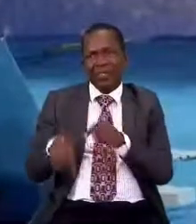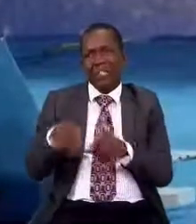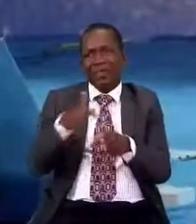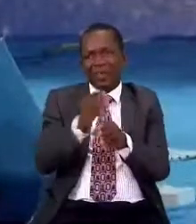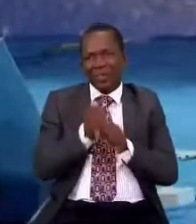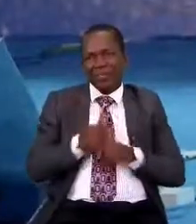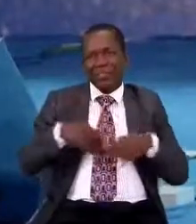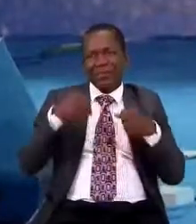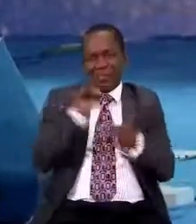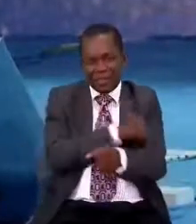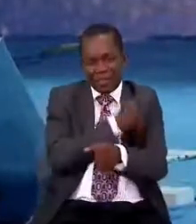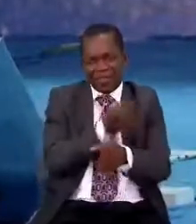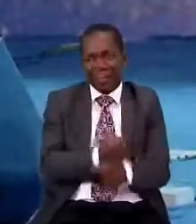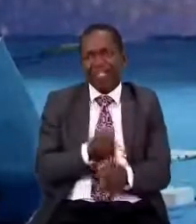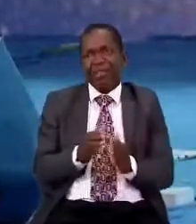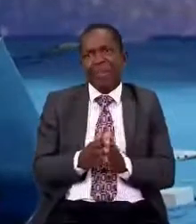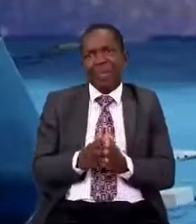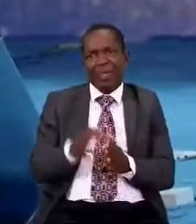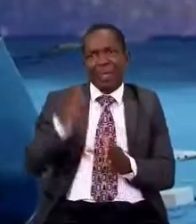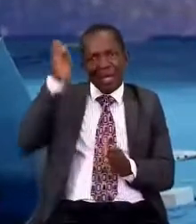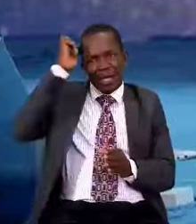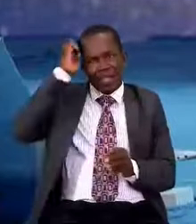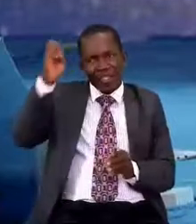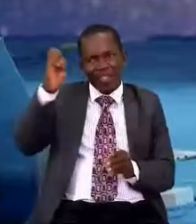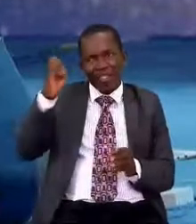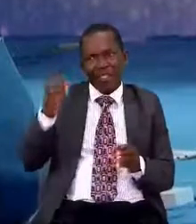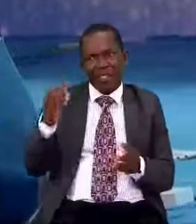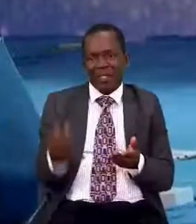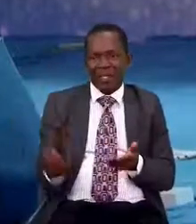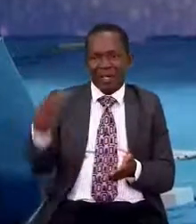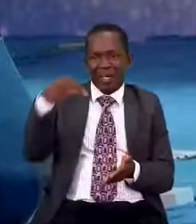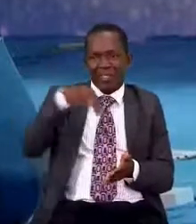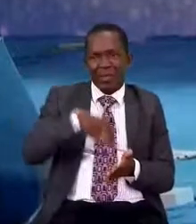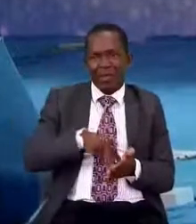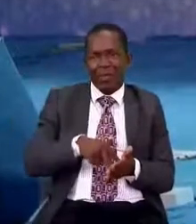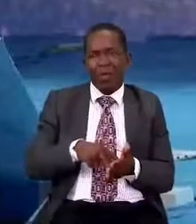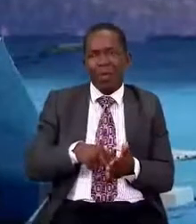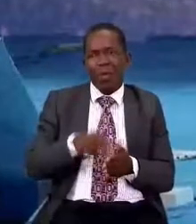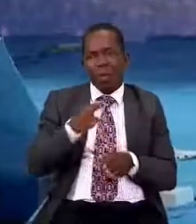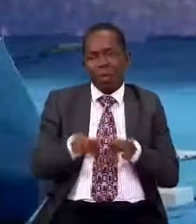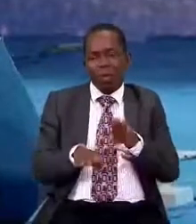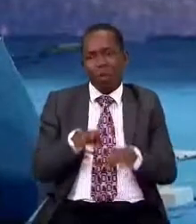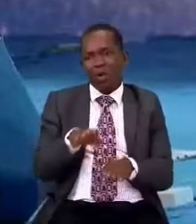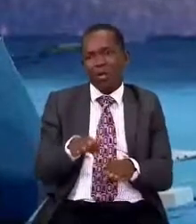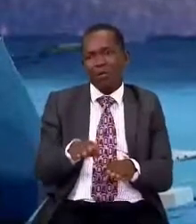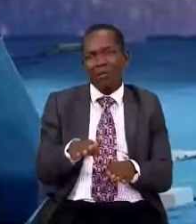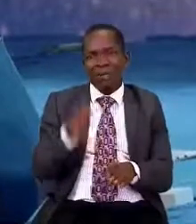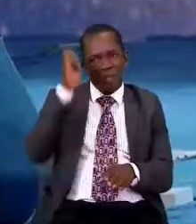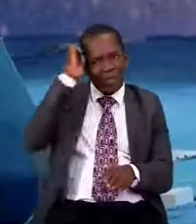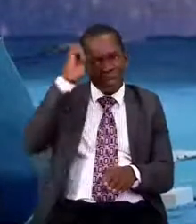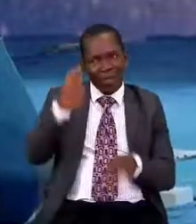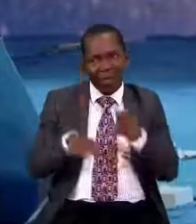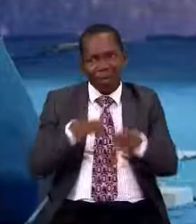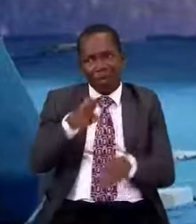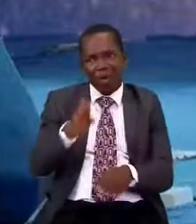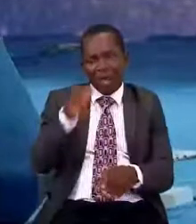saut, il fut debout et il se mit à marcher. Et il entra avec eux dans le temple,